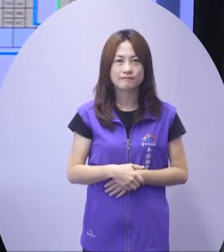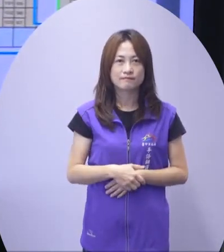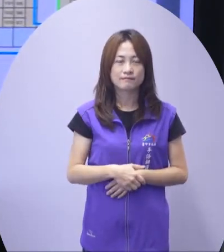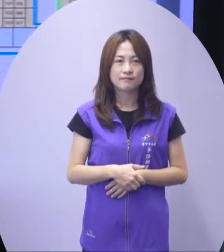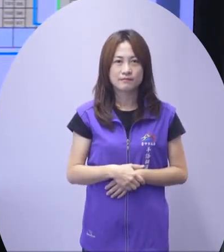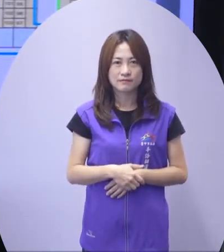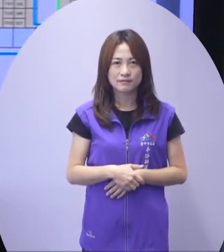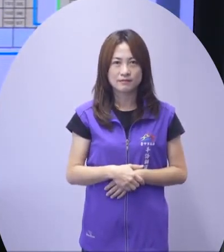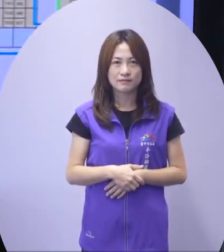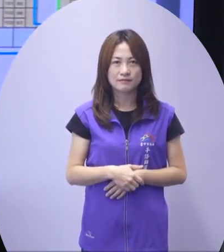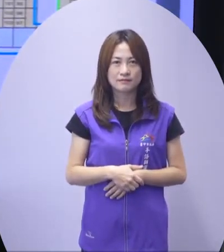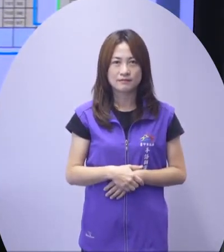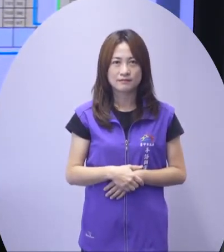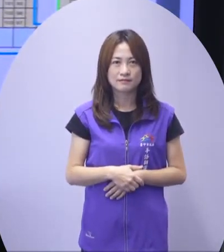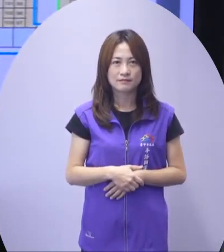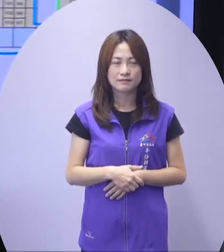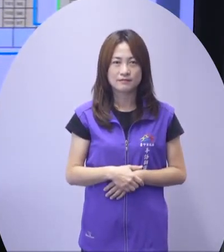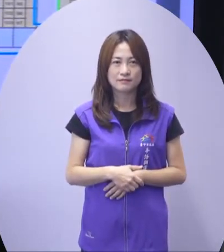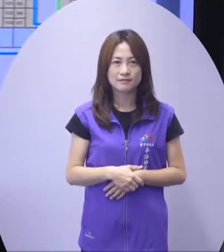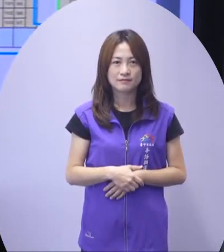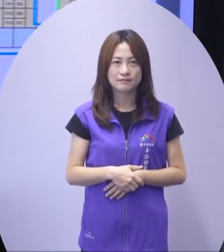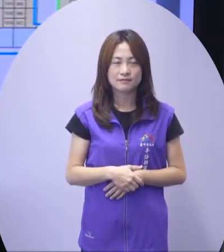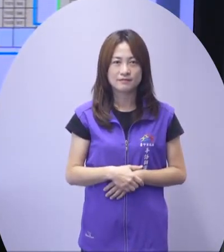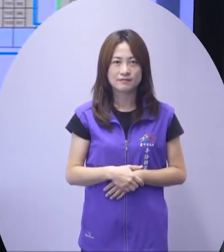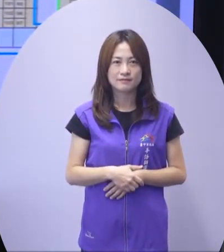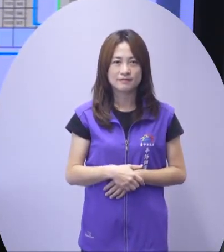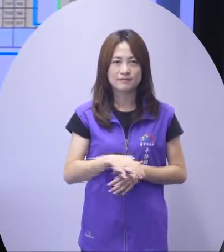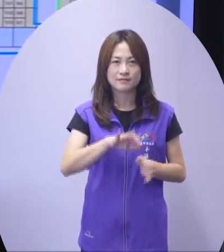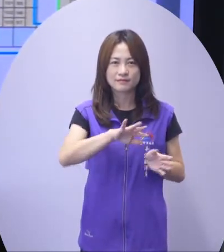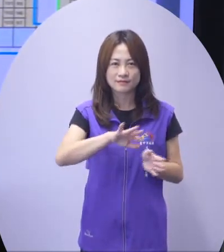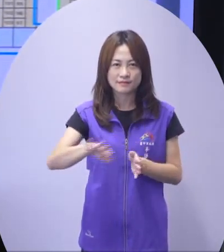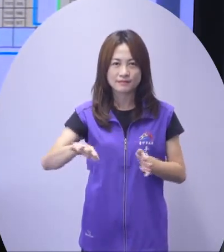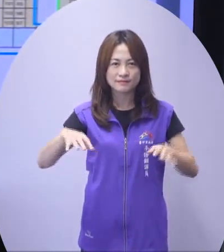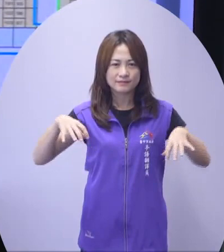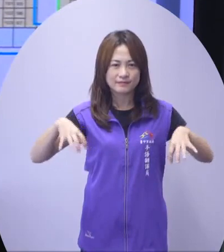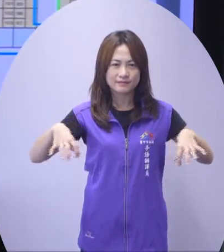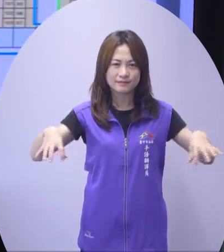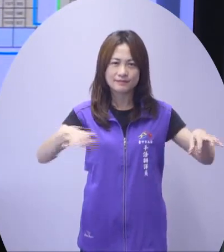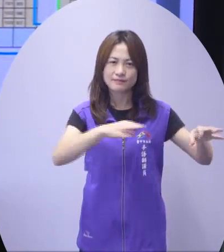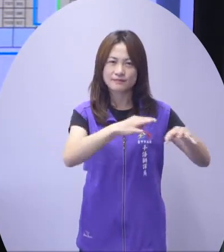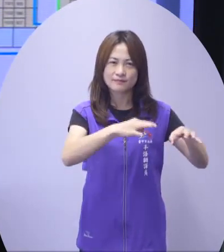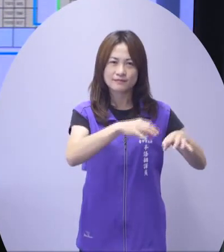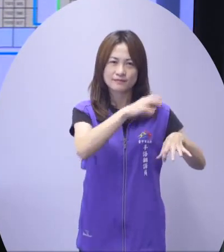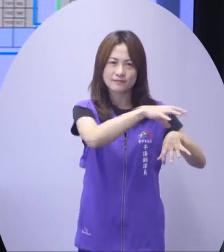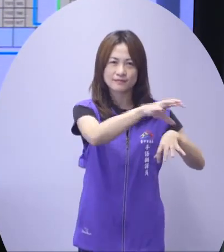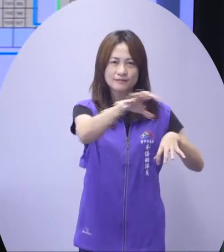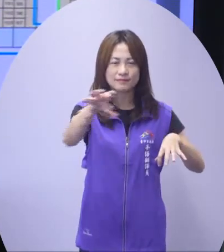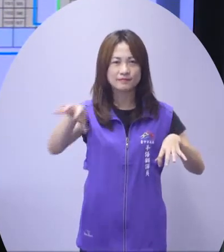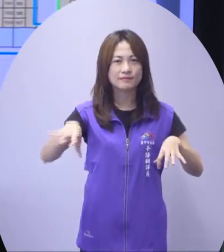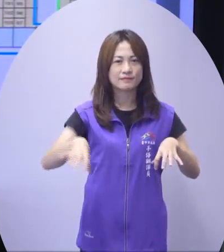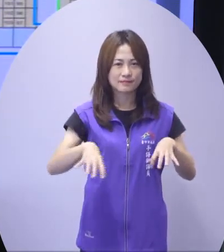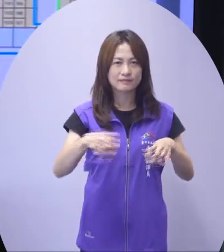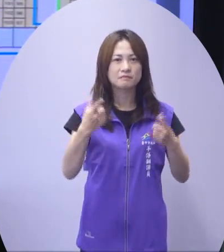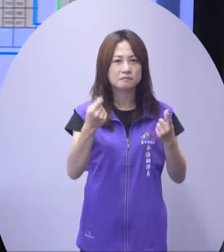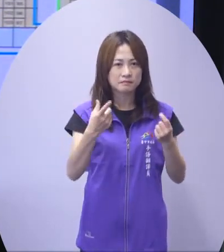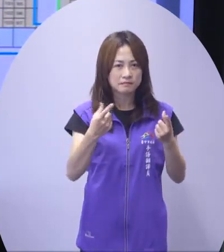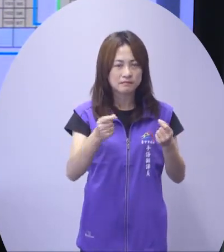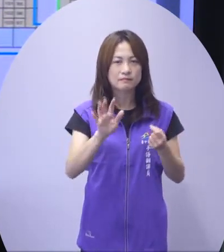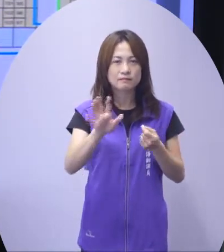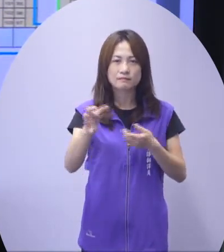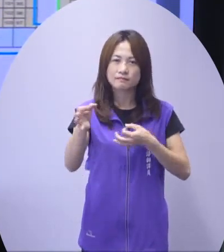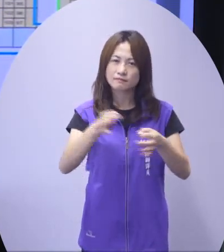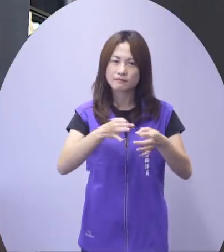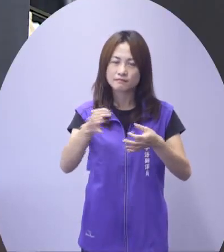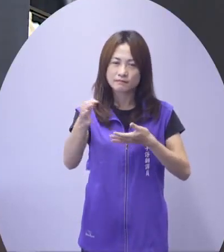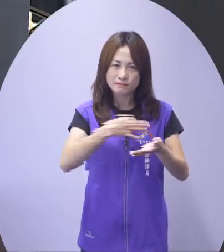美食那个摊位啊。另外周边还有相关的商圈呢，也可以提供这个美食的这样的一个服务。